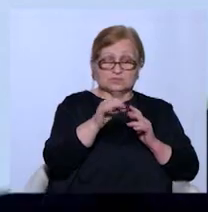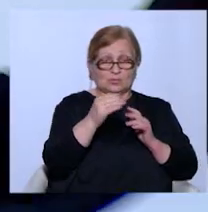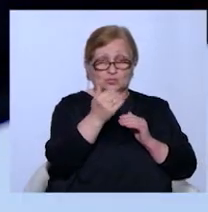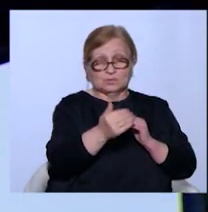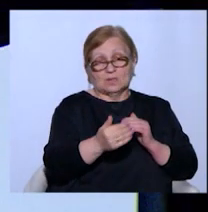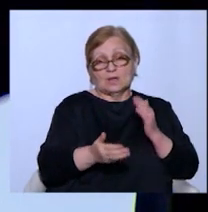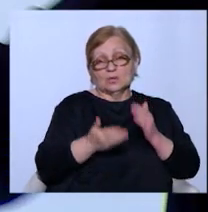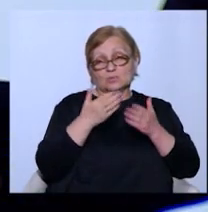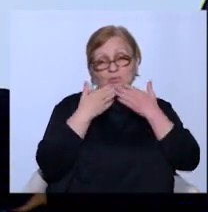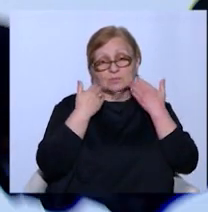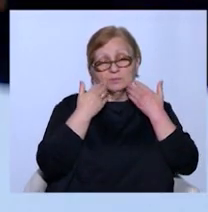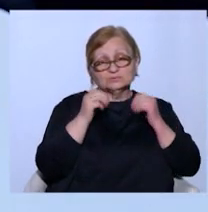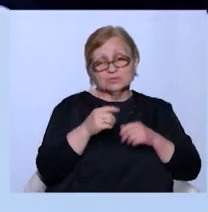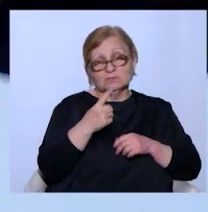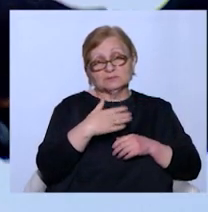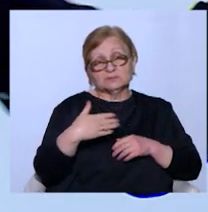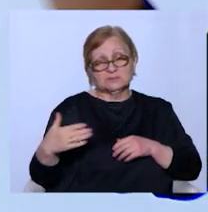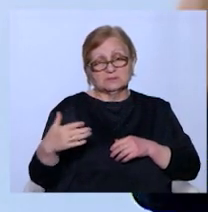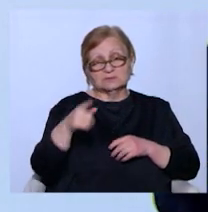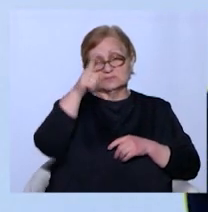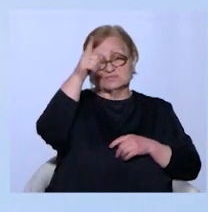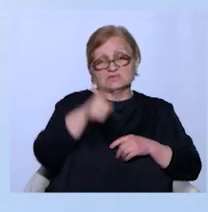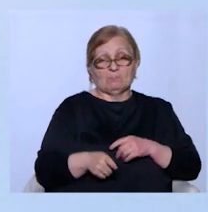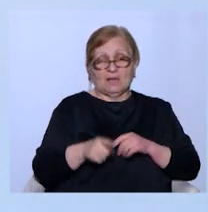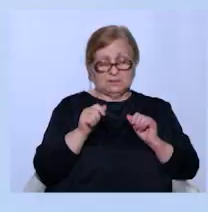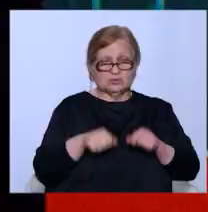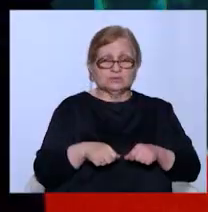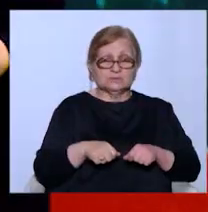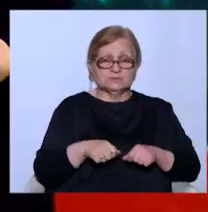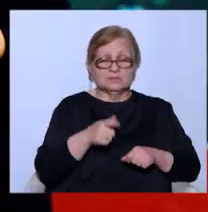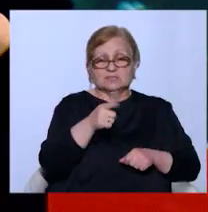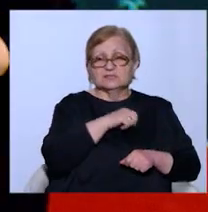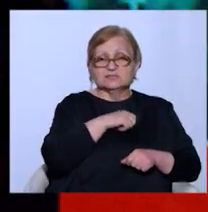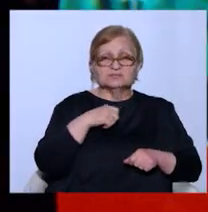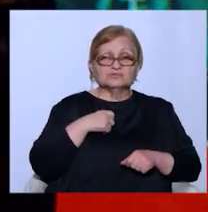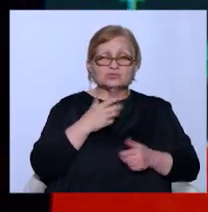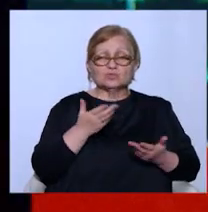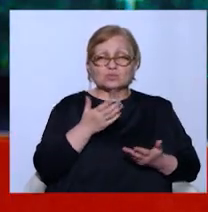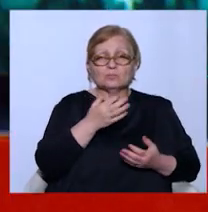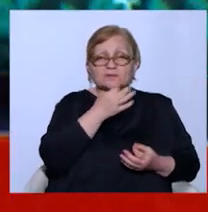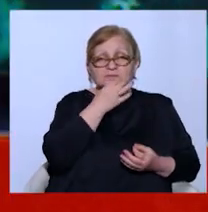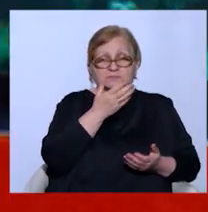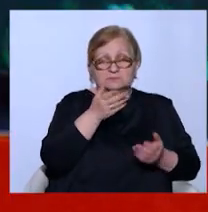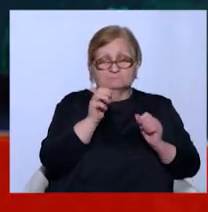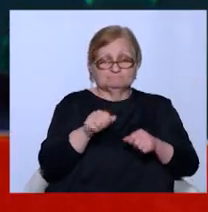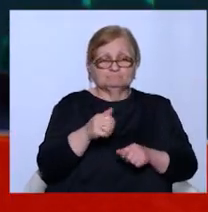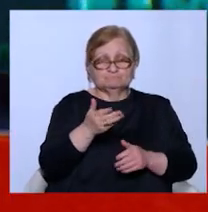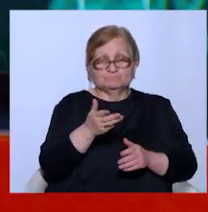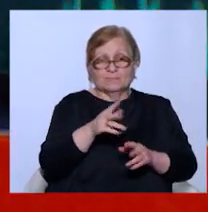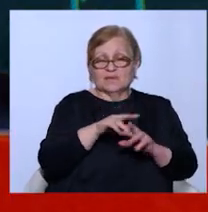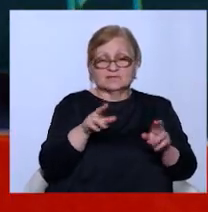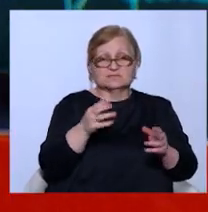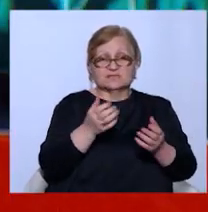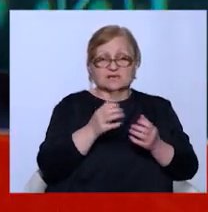უფრო გიმარტივდებათ გვერდი და მასზე დაშვებული სიმაღლის ნამრავლი. ეს უკვე თქვენზეა დამოკიდებული პასუხს ყოველ ნებისმიერ შემთხვევაში